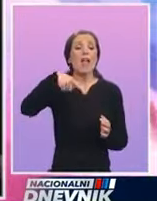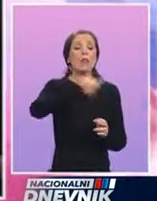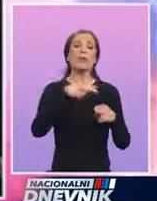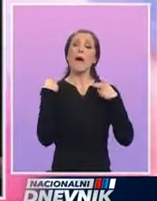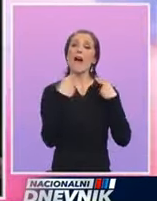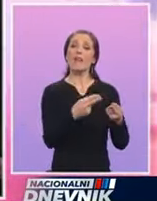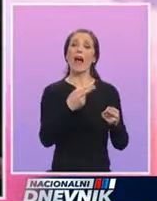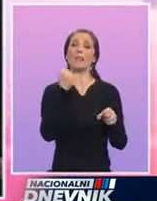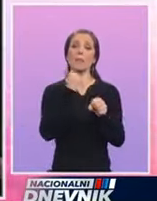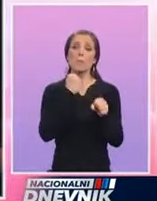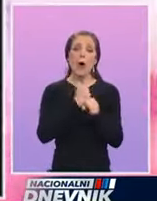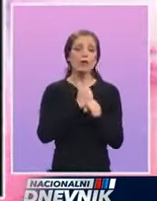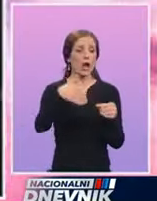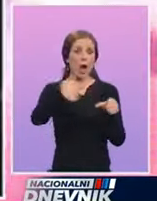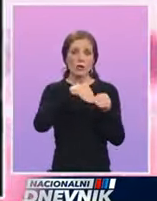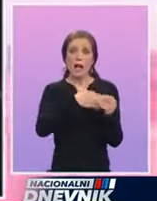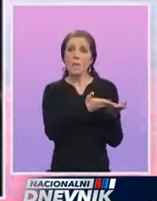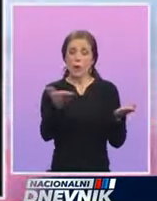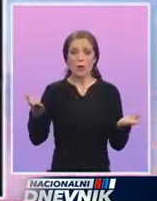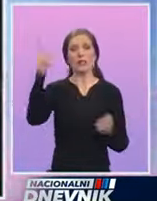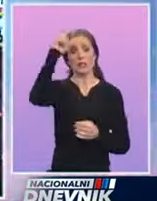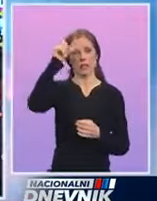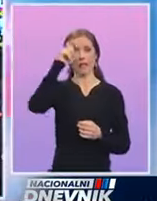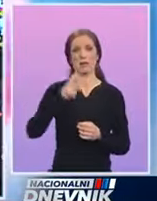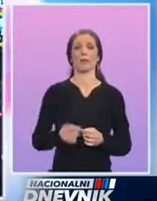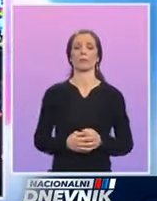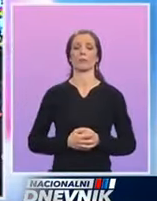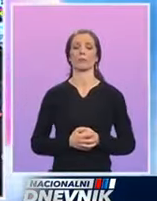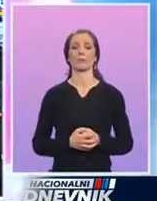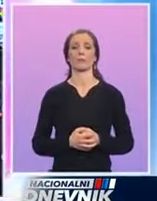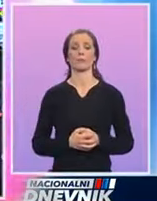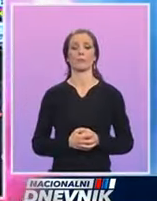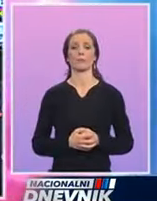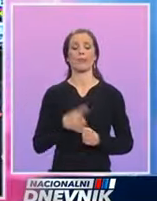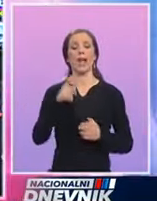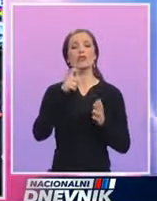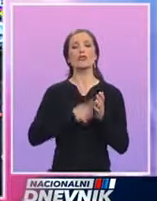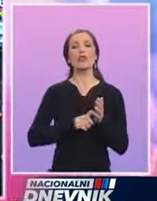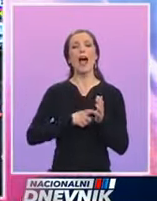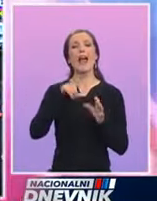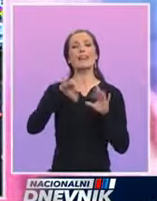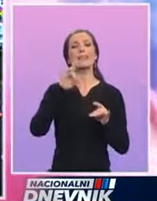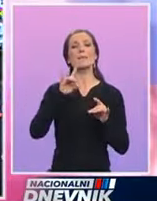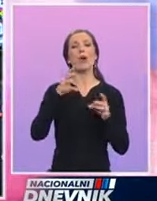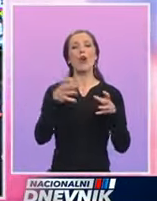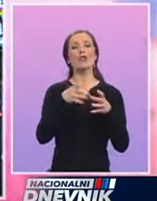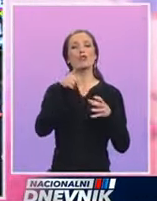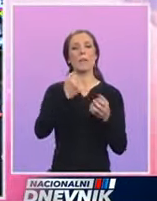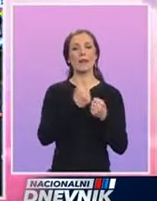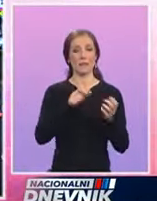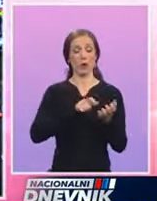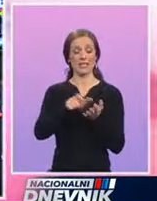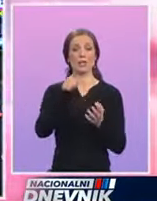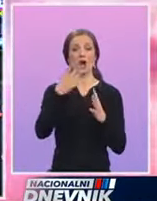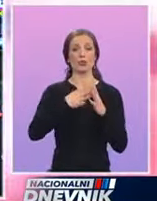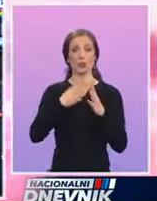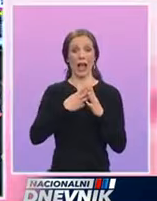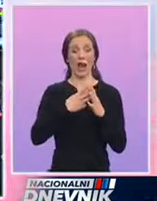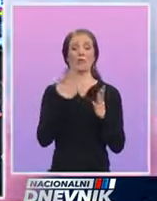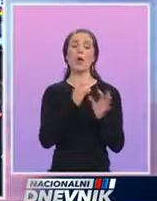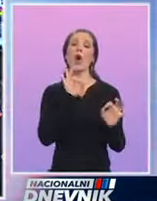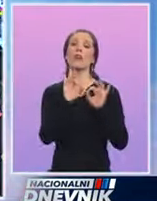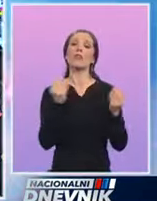ljudima posao, zaposlite Srbiju. Član izbornog štaba Demokratske stranke Dragan Šutanovac